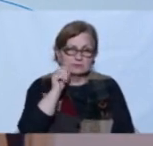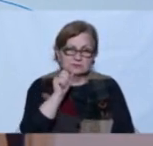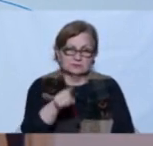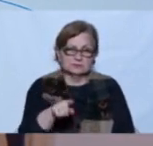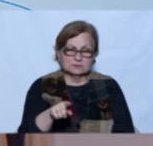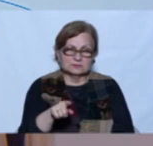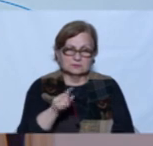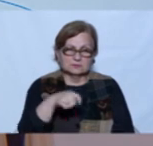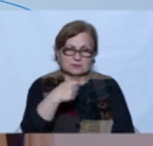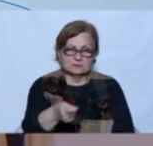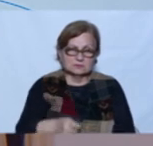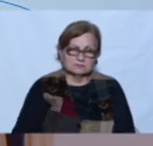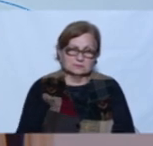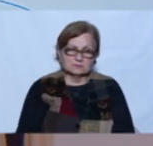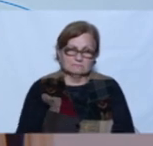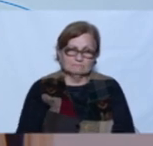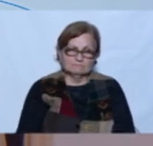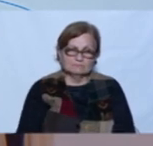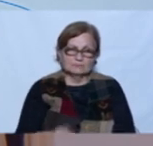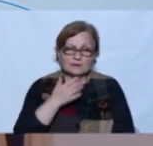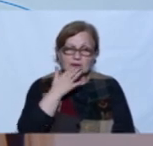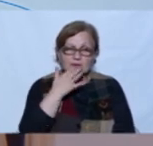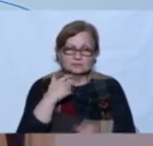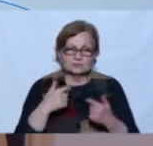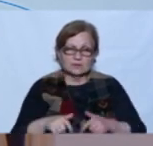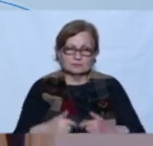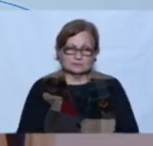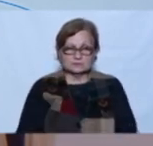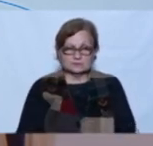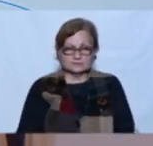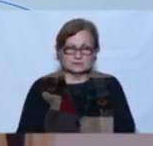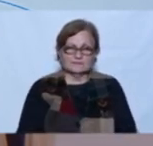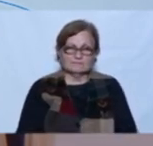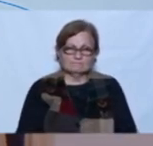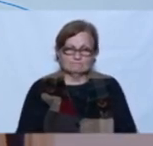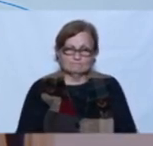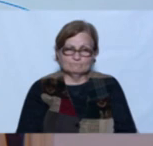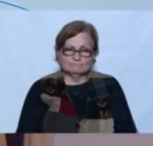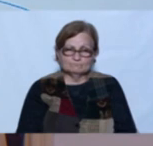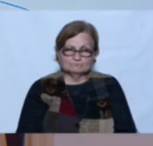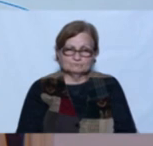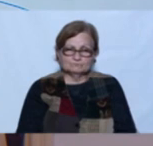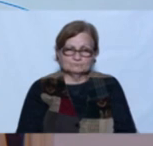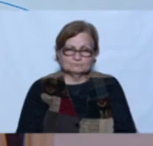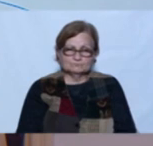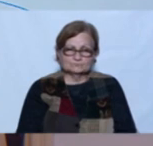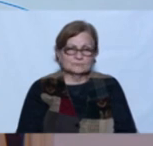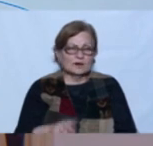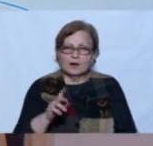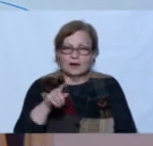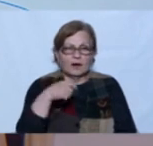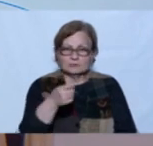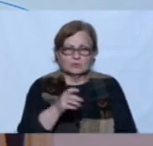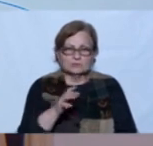თქვენ გეძლევათ ეროვნულ გამოცდებზე, არ იქნება მოცემული სათაურით. ის